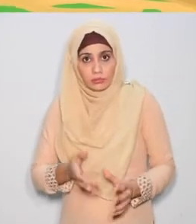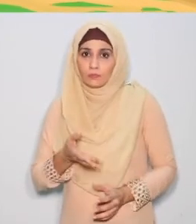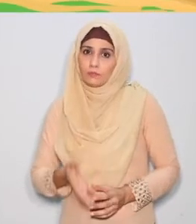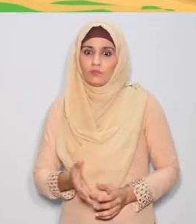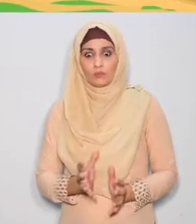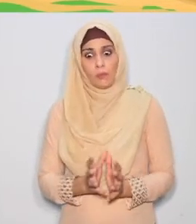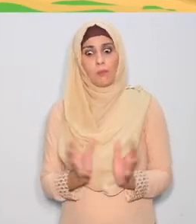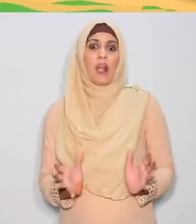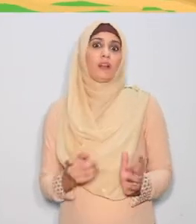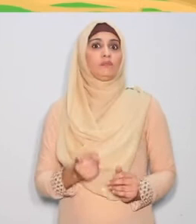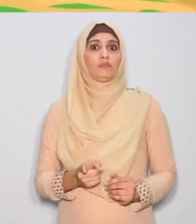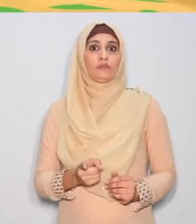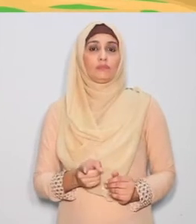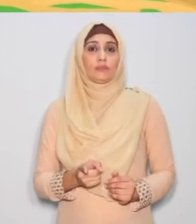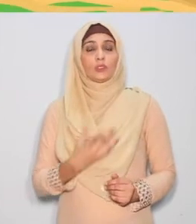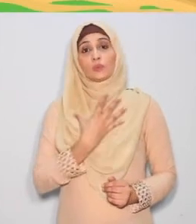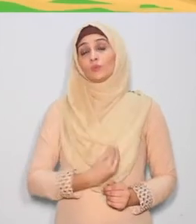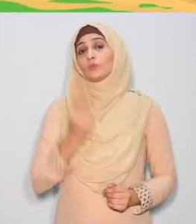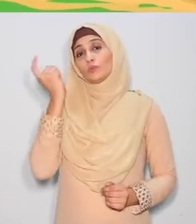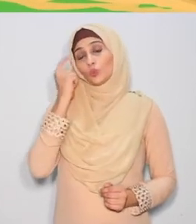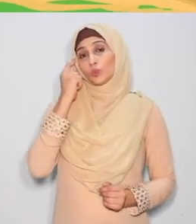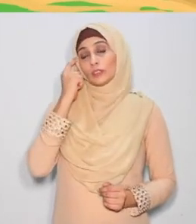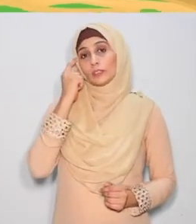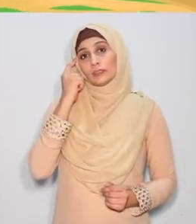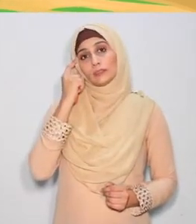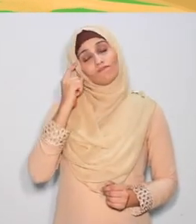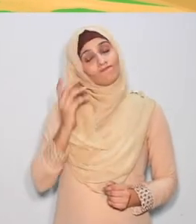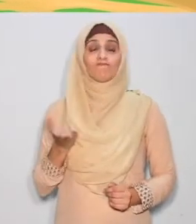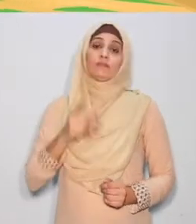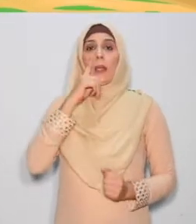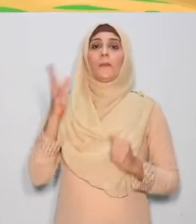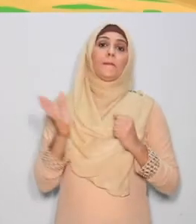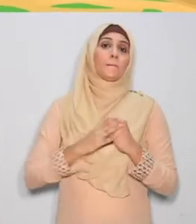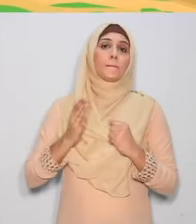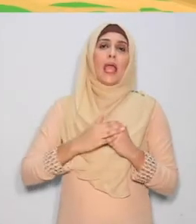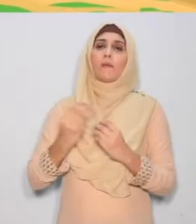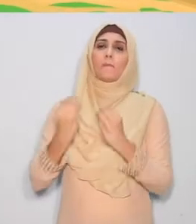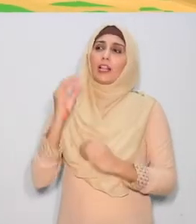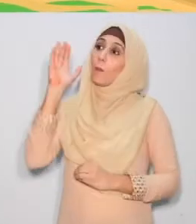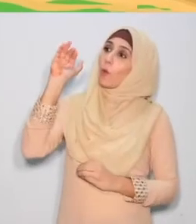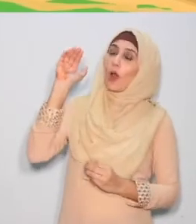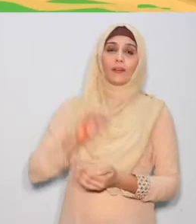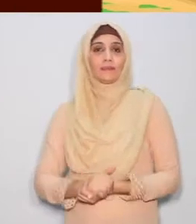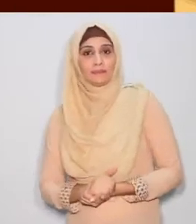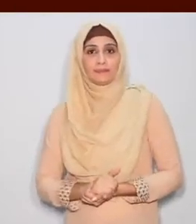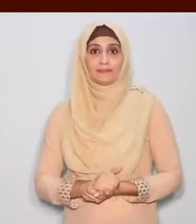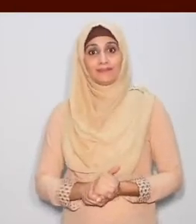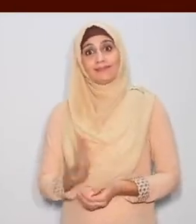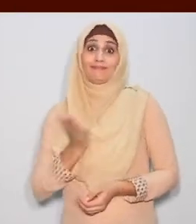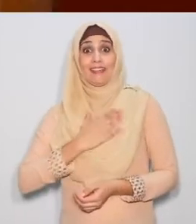तो कुछ ज़्यादा ही बड़ा है, उसने अफसरदगी से कहा और फिर अपनी बीवी को मदद के लिए